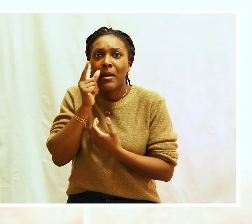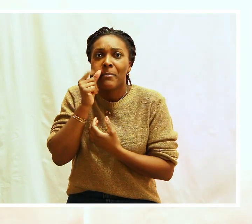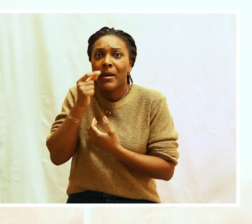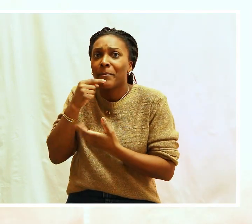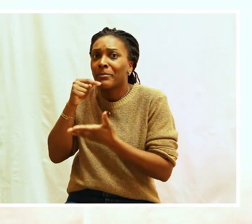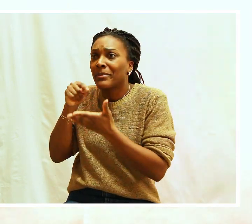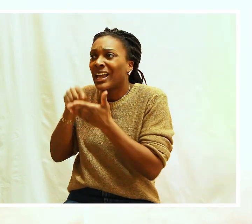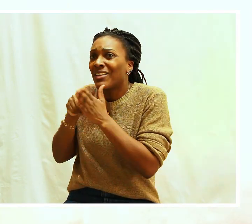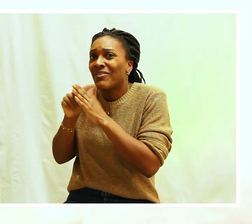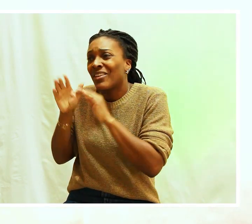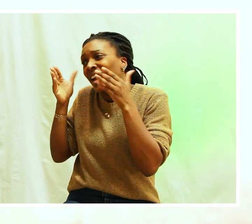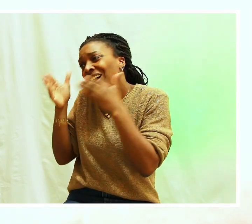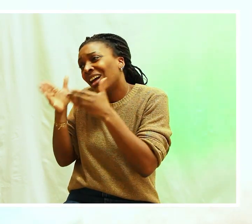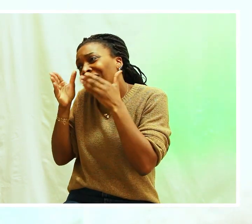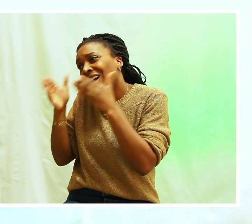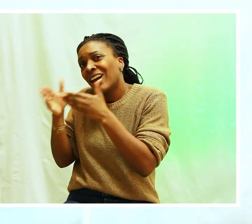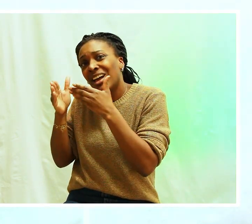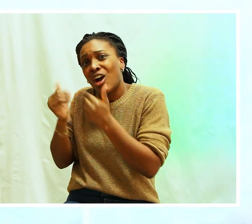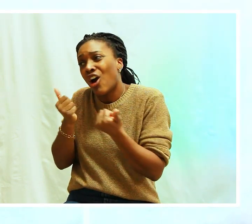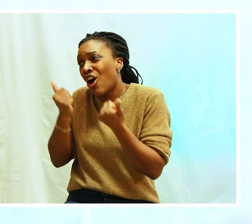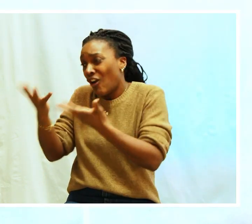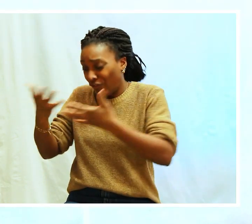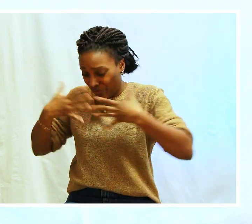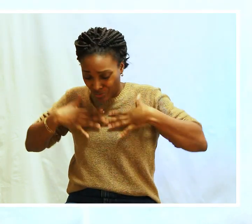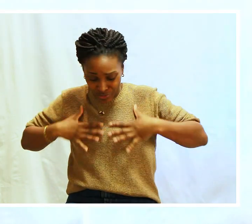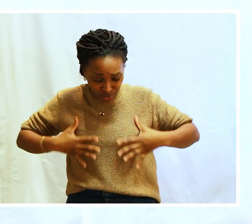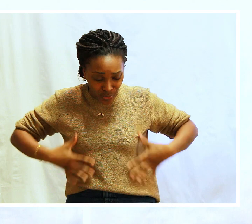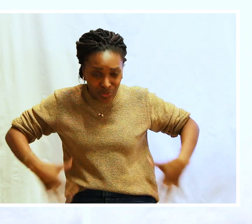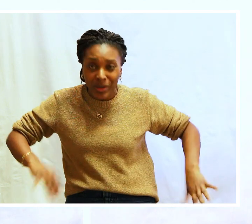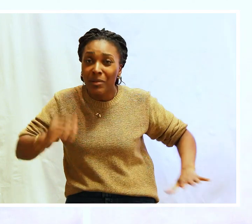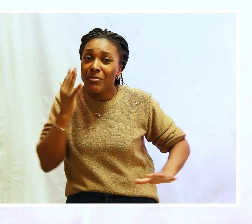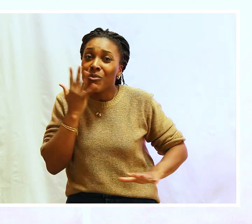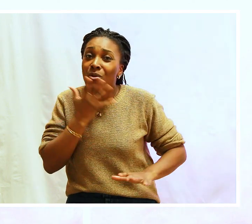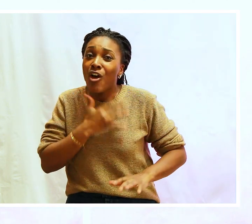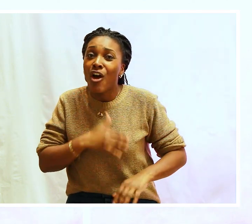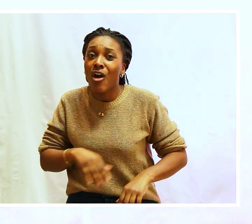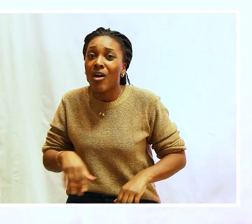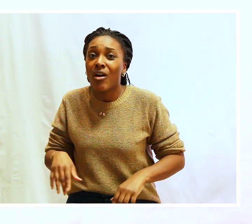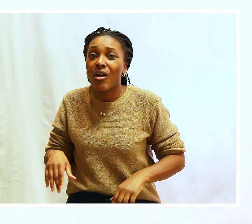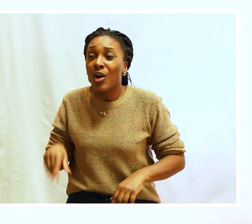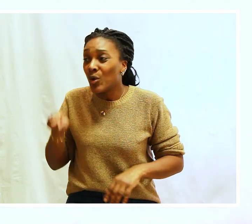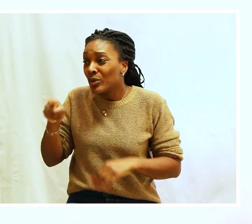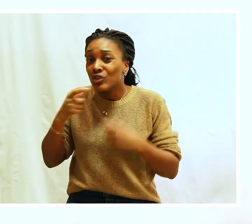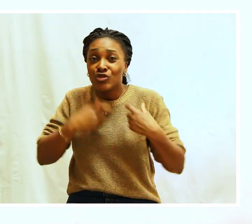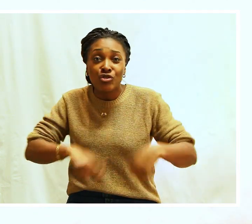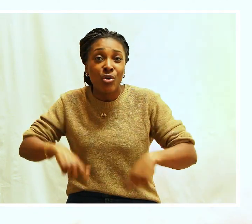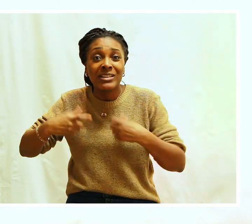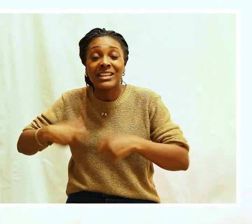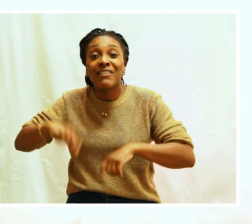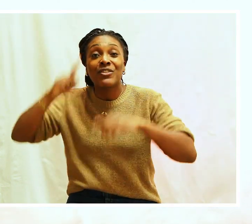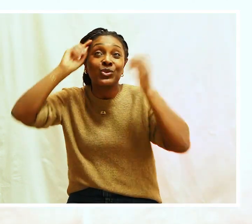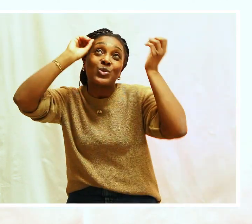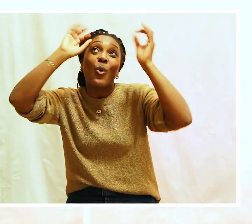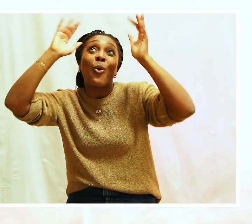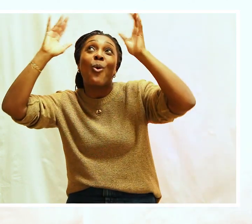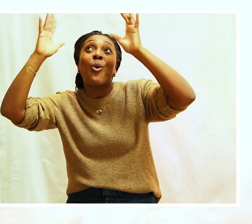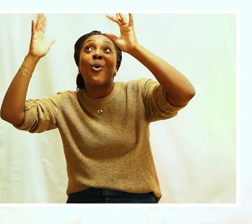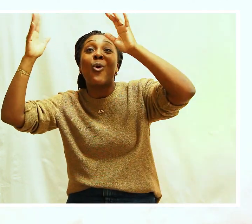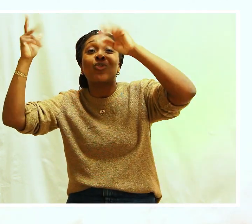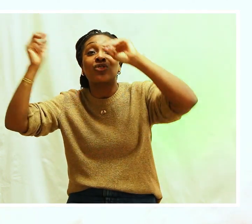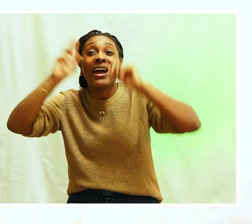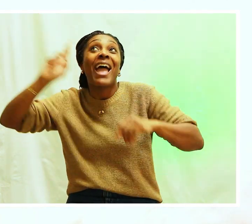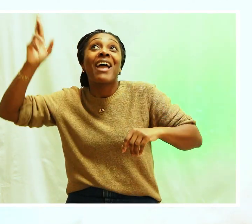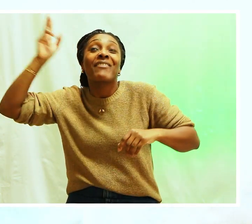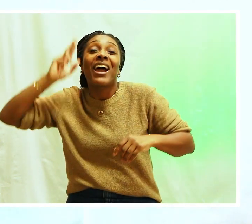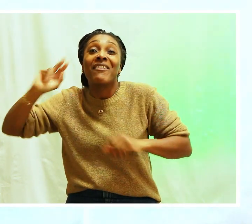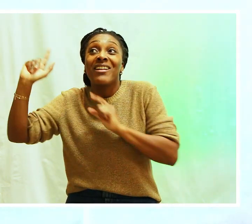pas. Il a cette tunique que eux, ils n'ont pas. Il a des songes que eux, ils n'ont pas. Et c'est quelque chose, qui